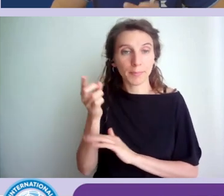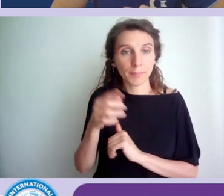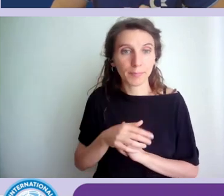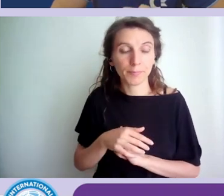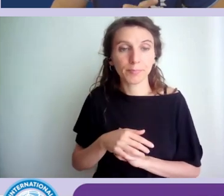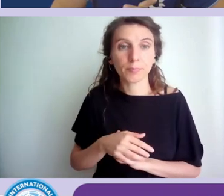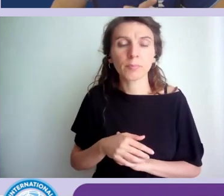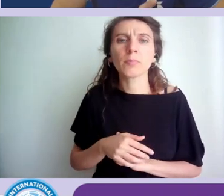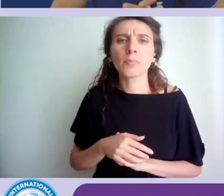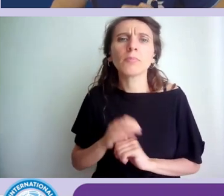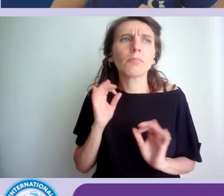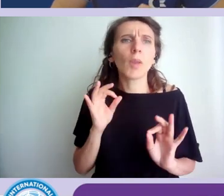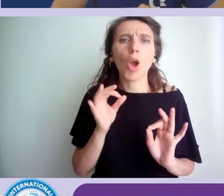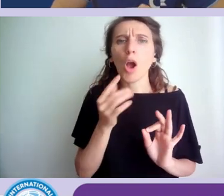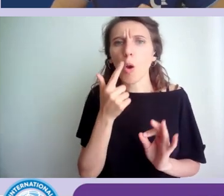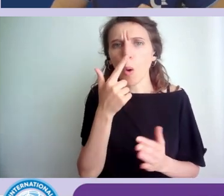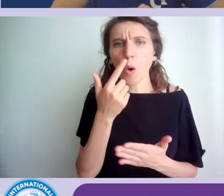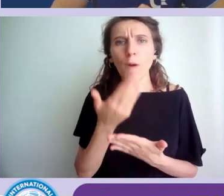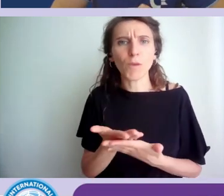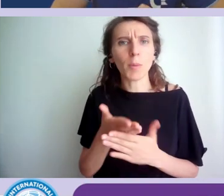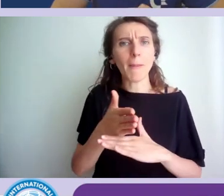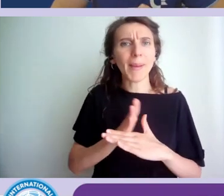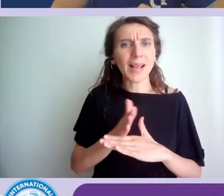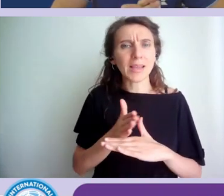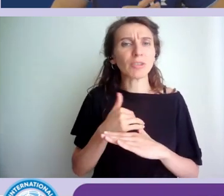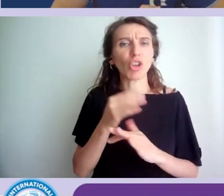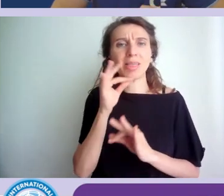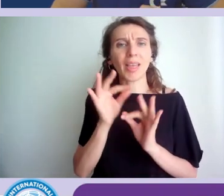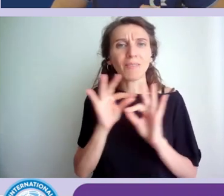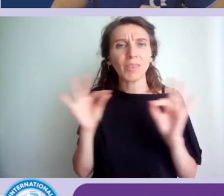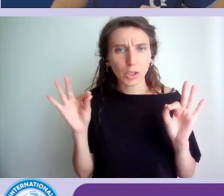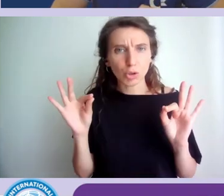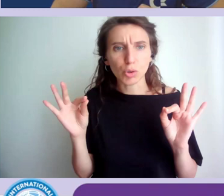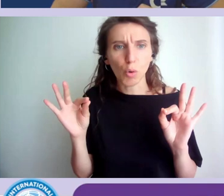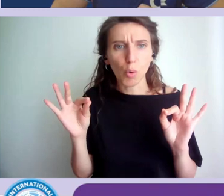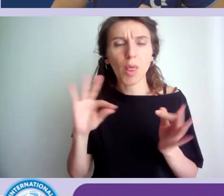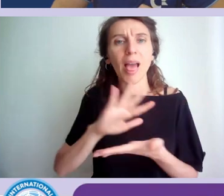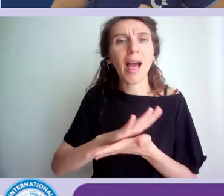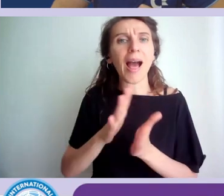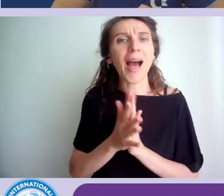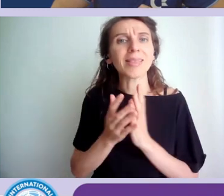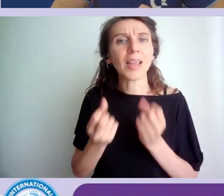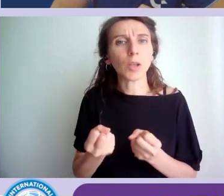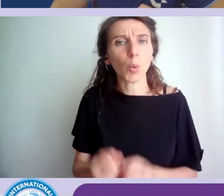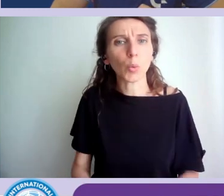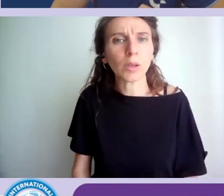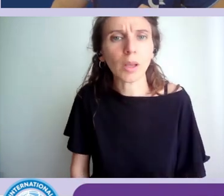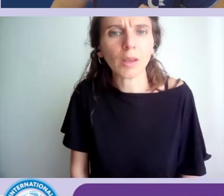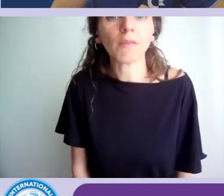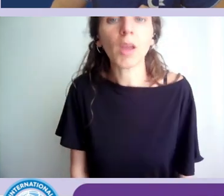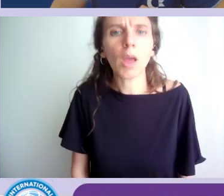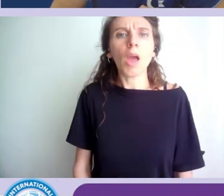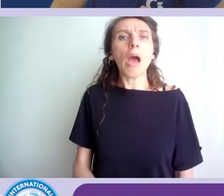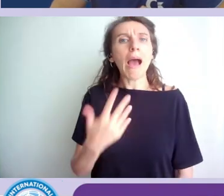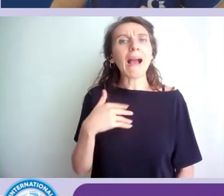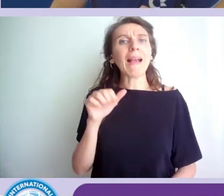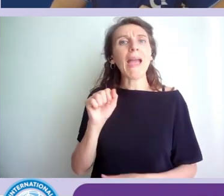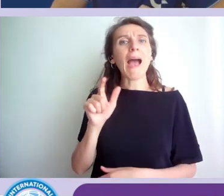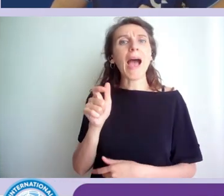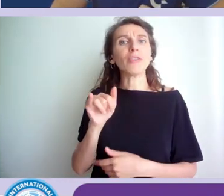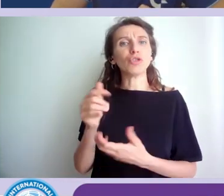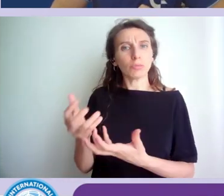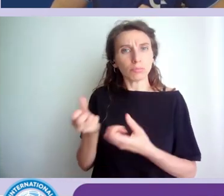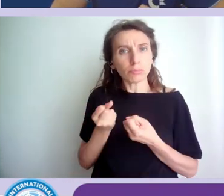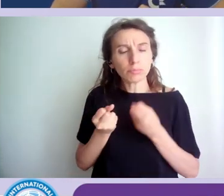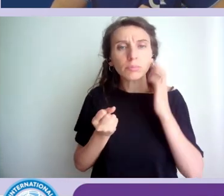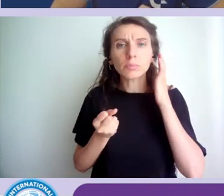come da definizione eh inserita dalla dagli atti esecutivi e poi recepita anche da ai stessa